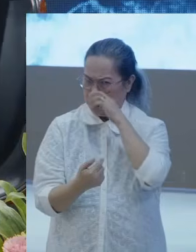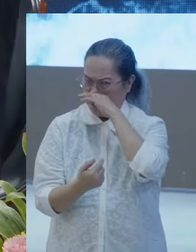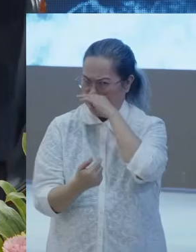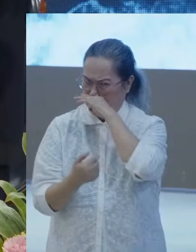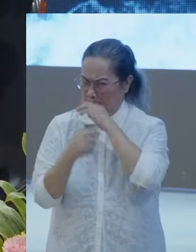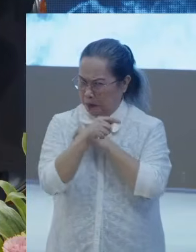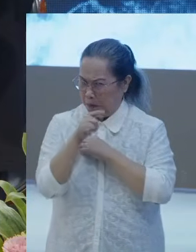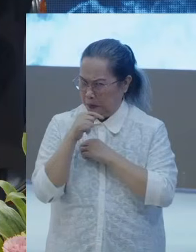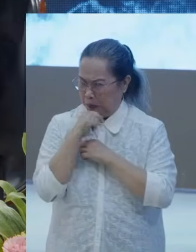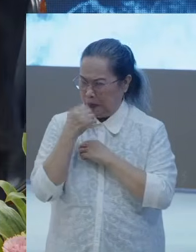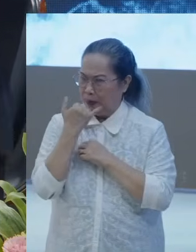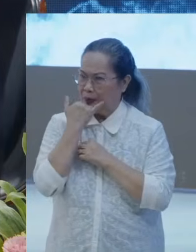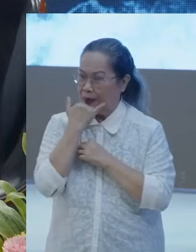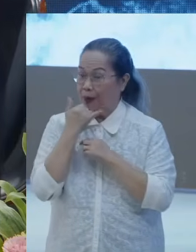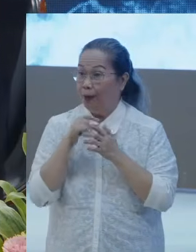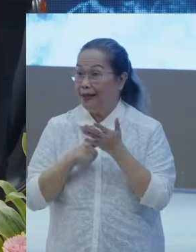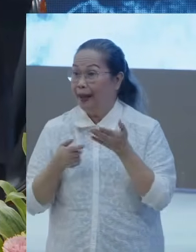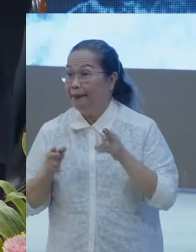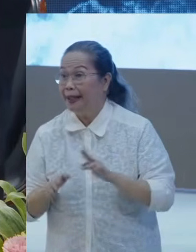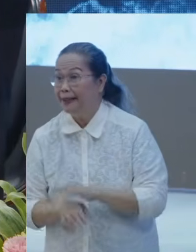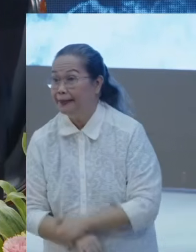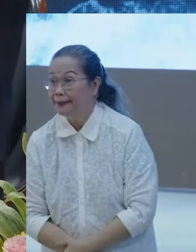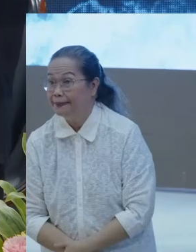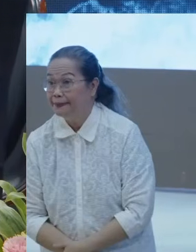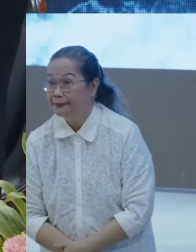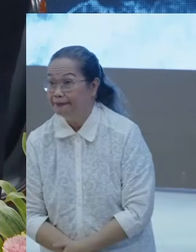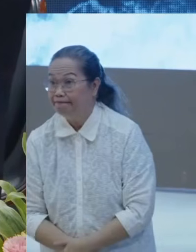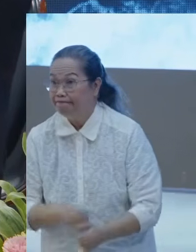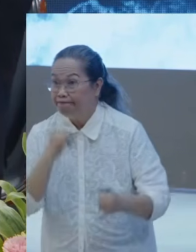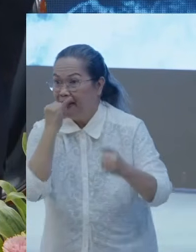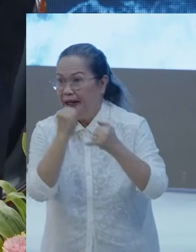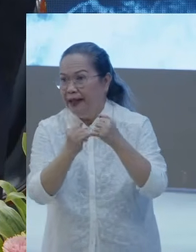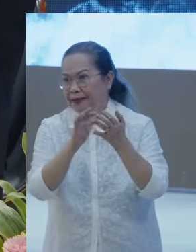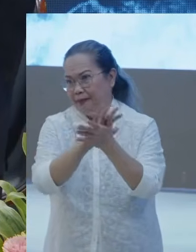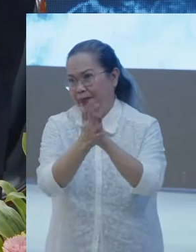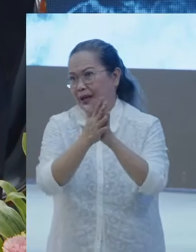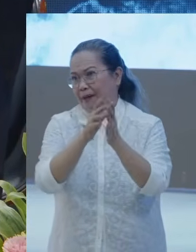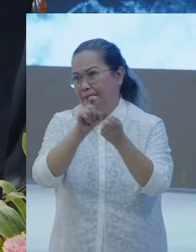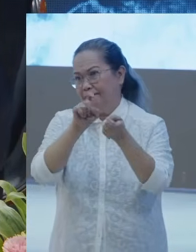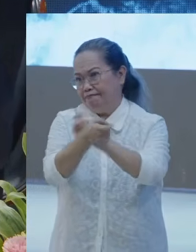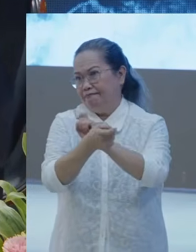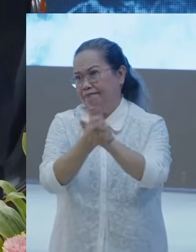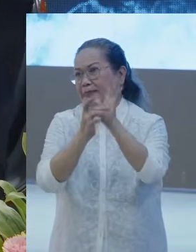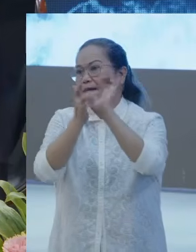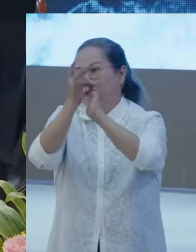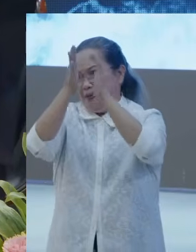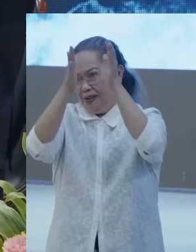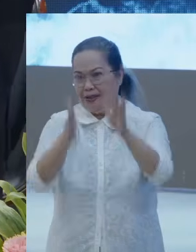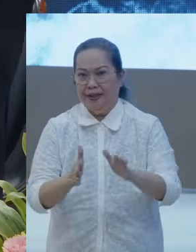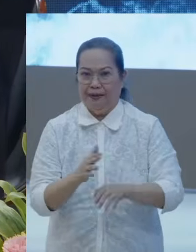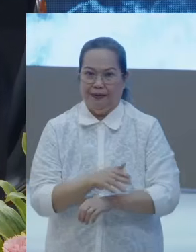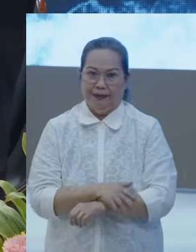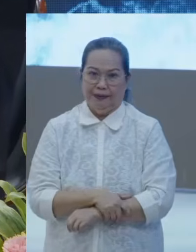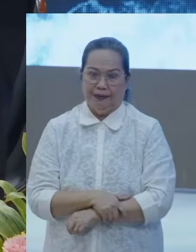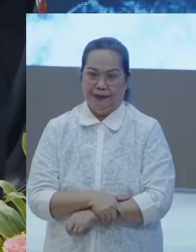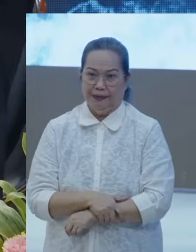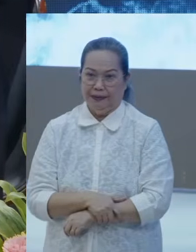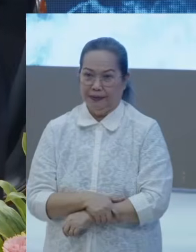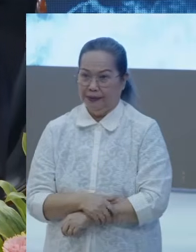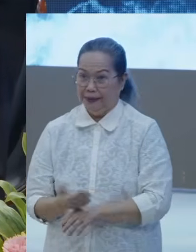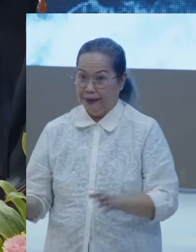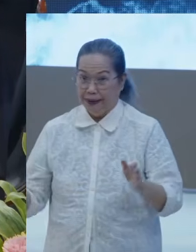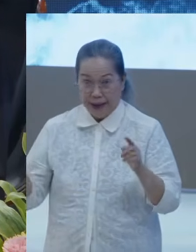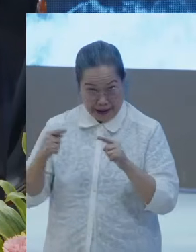na mali kayo. Ano nangyari? Naging Kristiyano siya. At hanggang ngayon, he preaches the